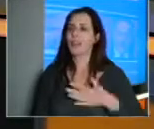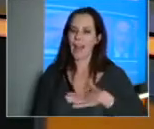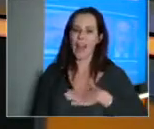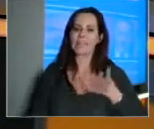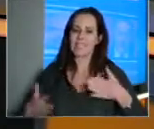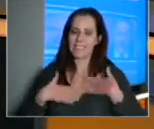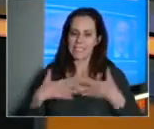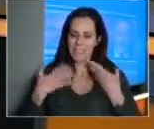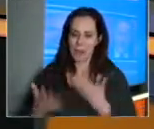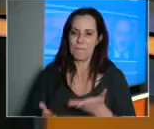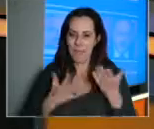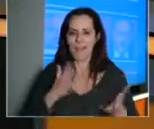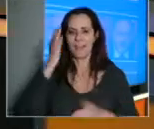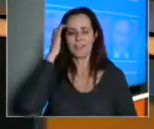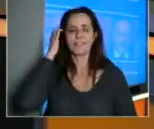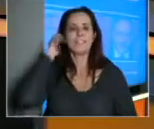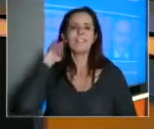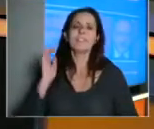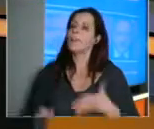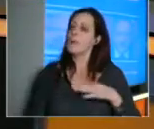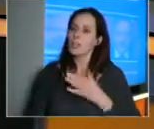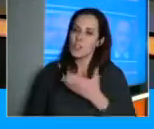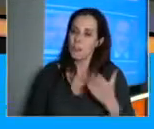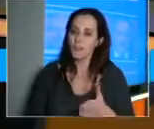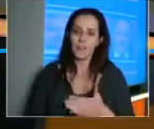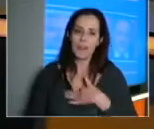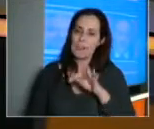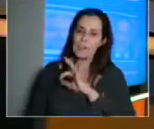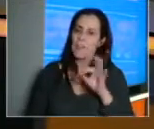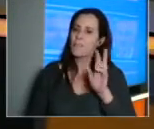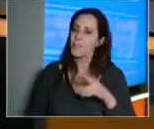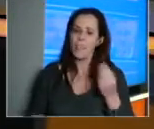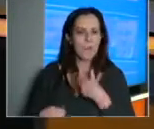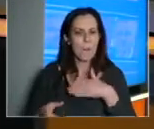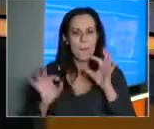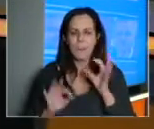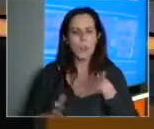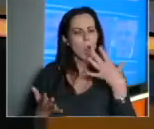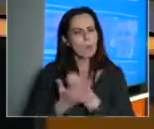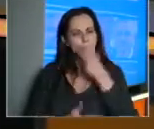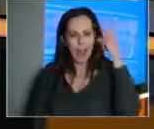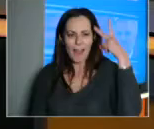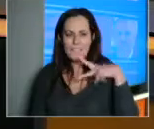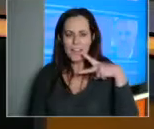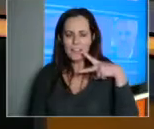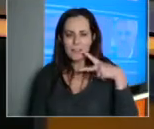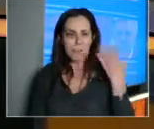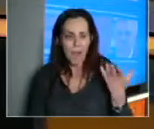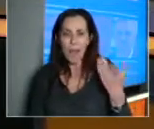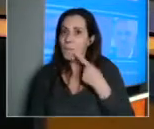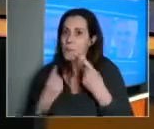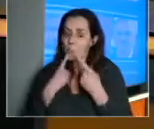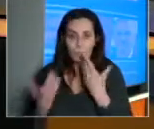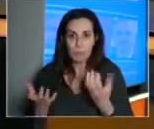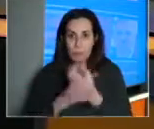מביאים לשמחה, יובל קרני. שלום, אורי יעקב, מה שלומך? שלומי מצוין, אבל יש דבר שאני ממש לא מצליחה להבין. שהוא. המסע